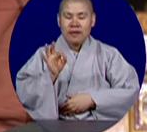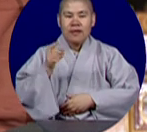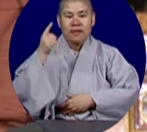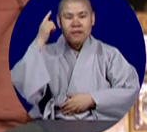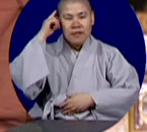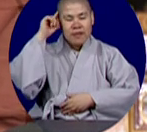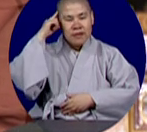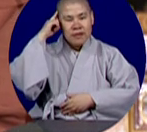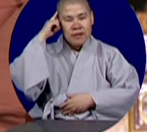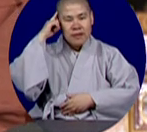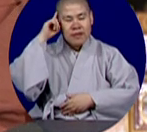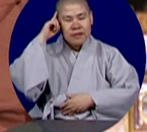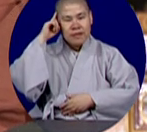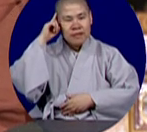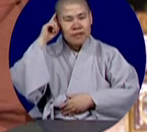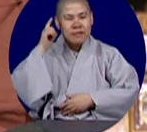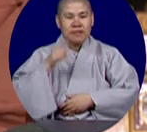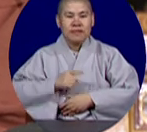생각하는 거,